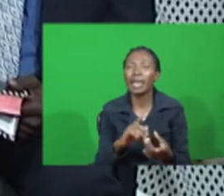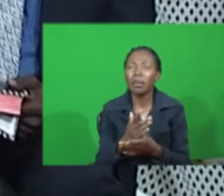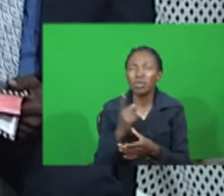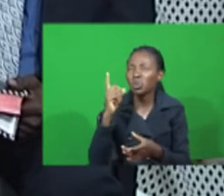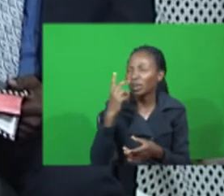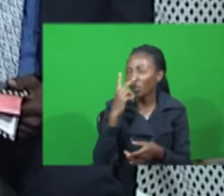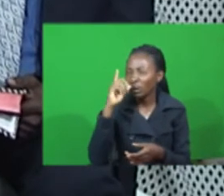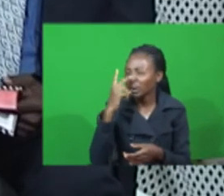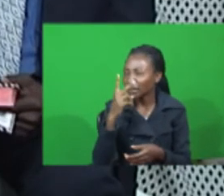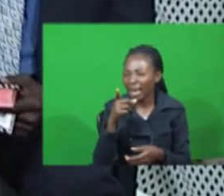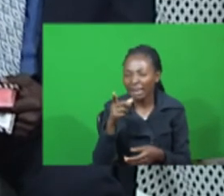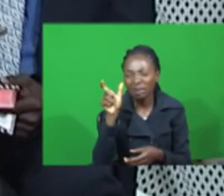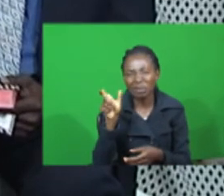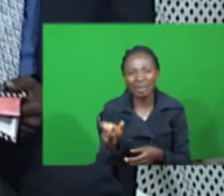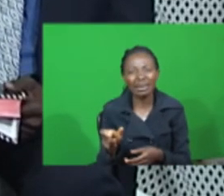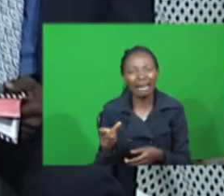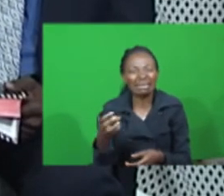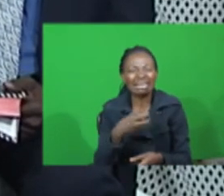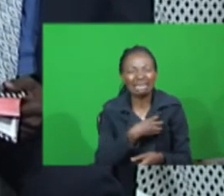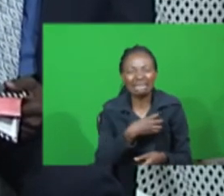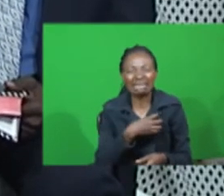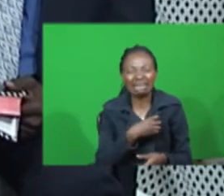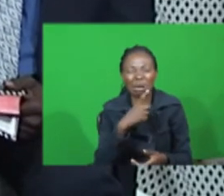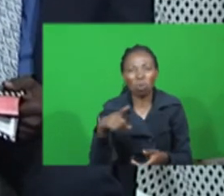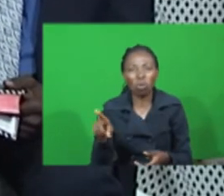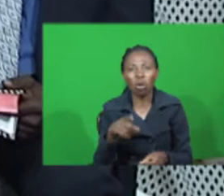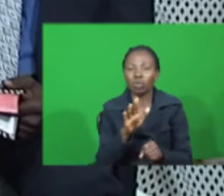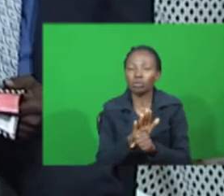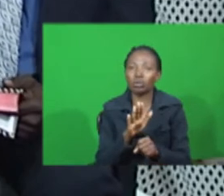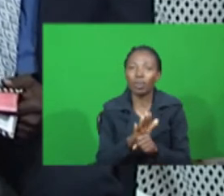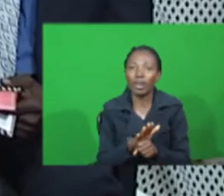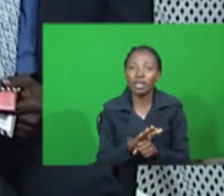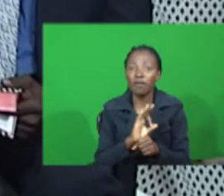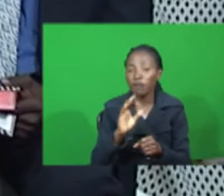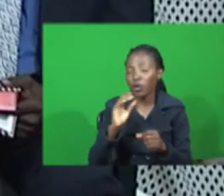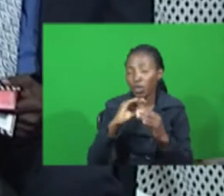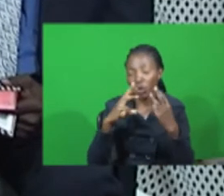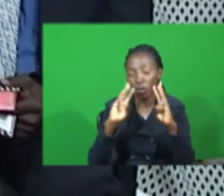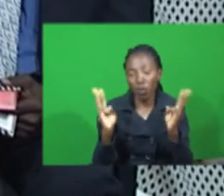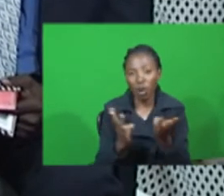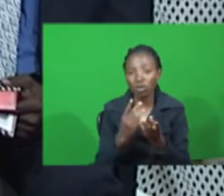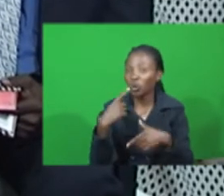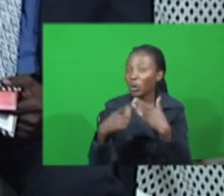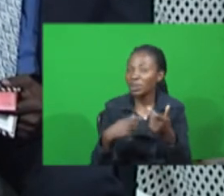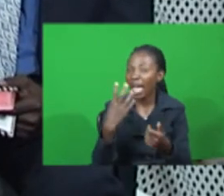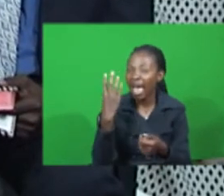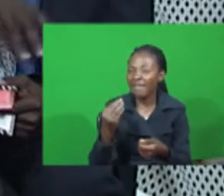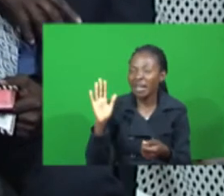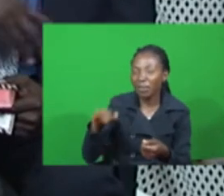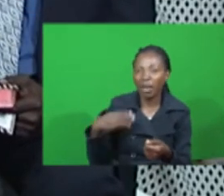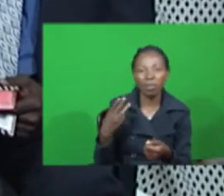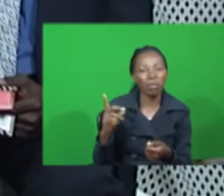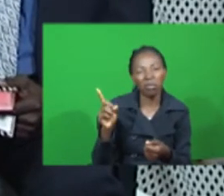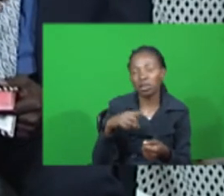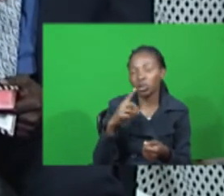kunzi angafa ake. Katadziro kacho Mwari anoti nyika ingarambe ine munhu akadai. Alright. Saka Mwari otende.